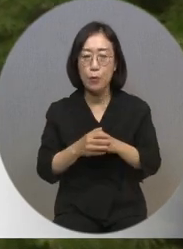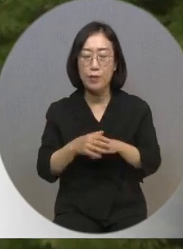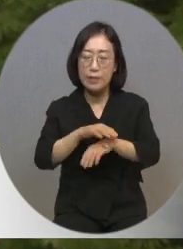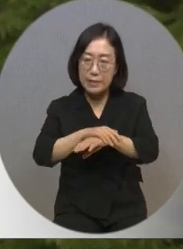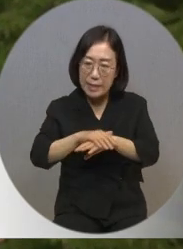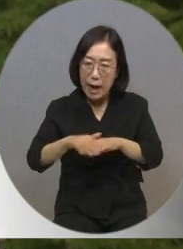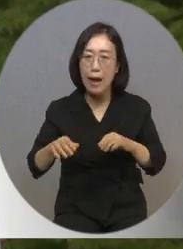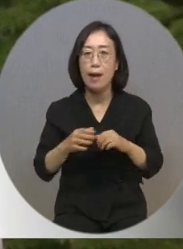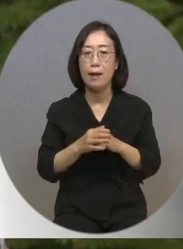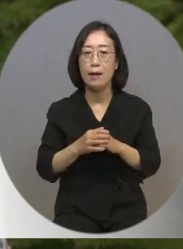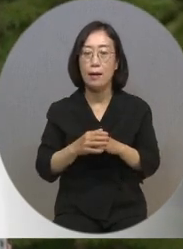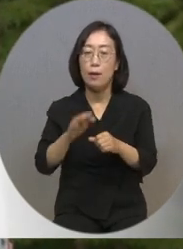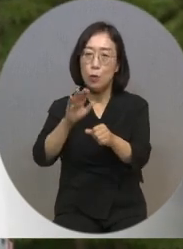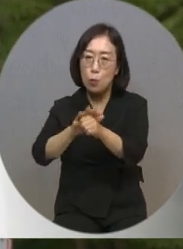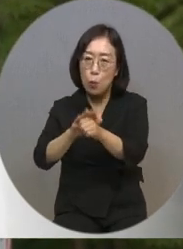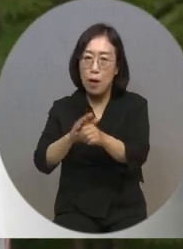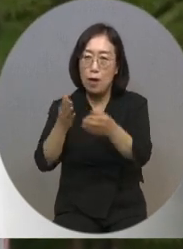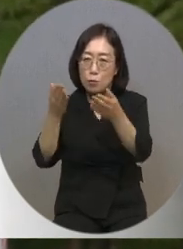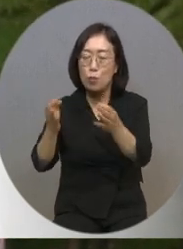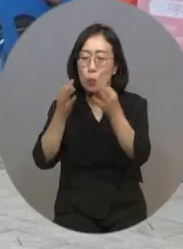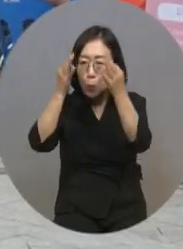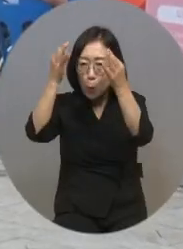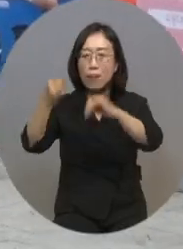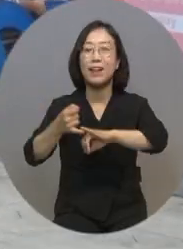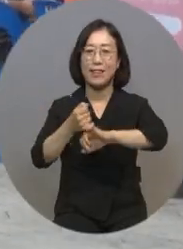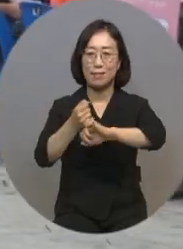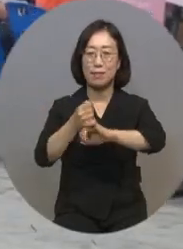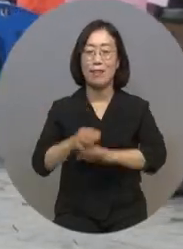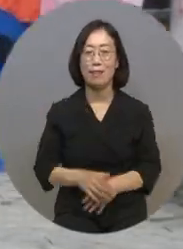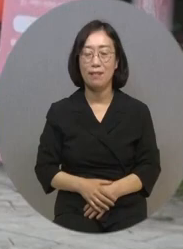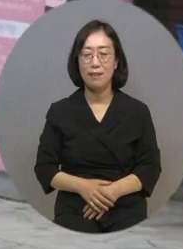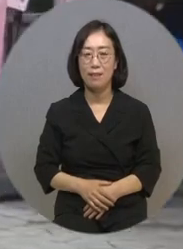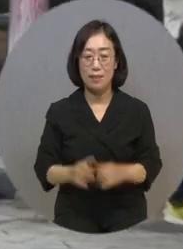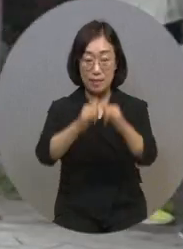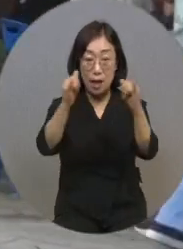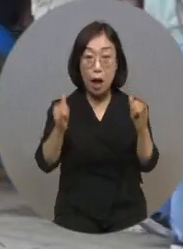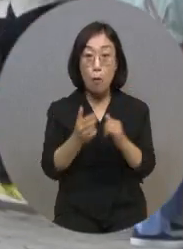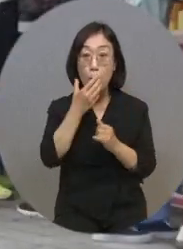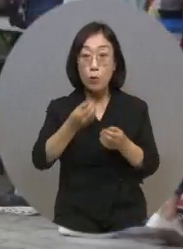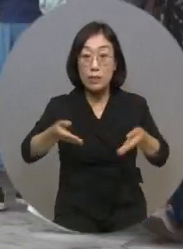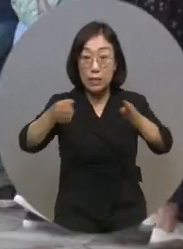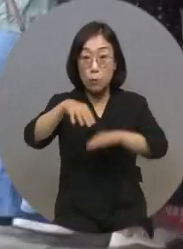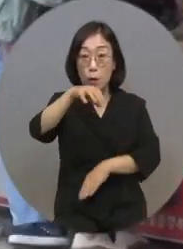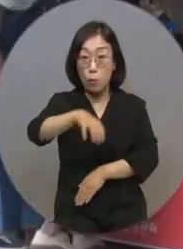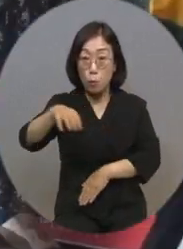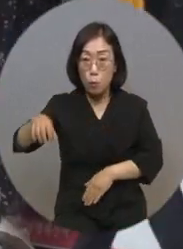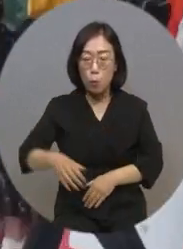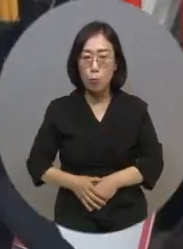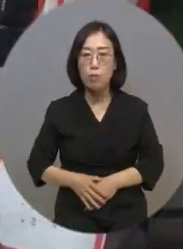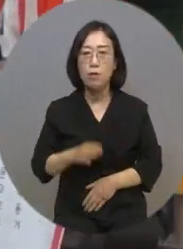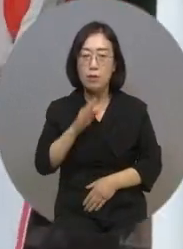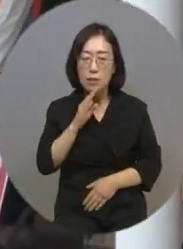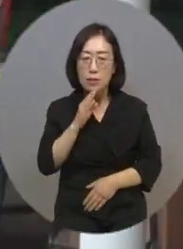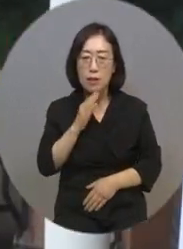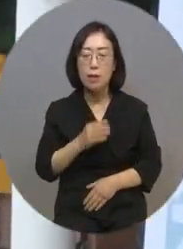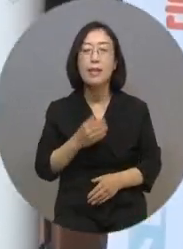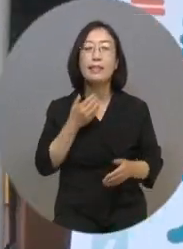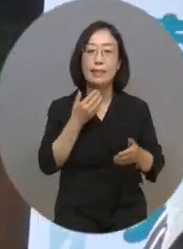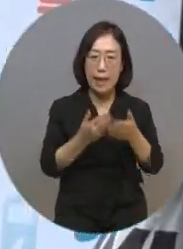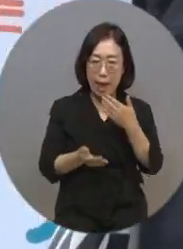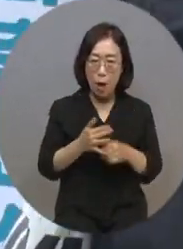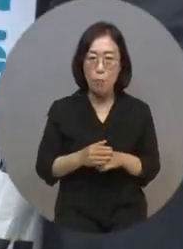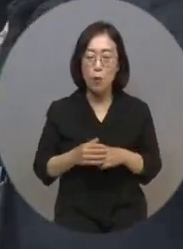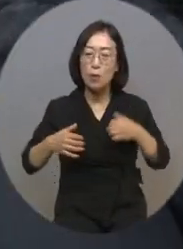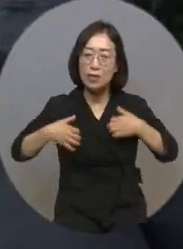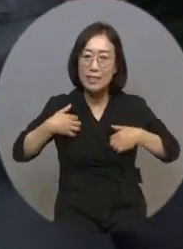시에서도 최대한의 노력을 다하도록 하겠습니다. 관내 여러 사회복지기관은 현장에서 다양한 장애체험,